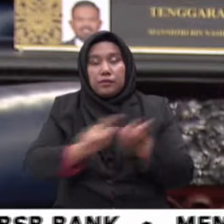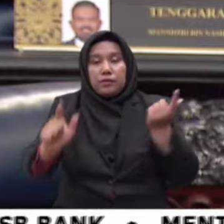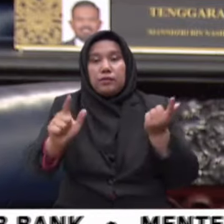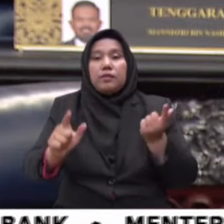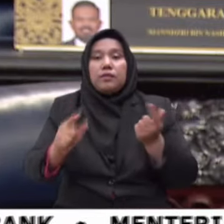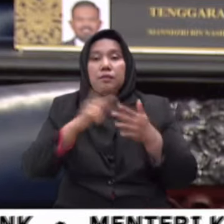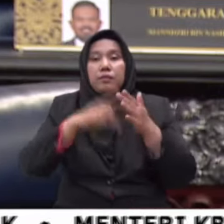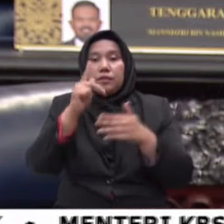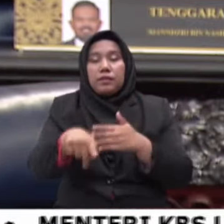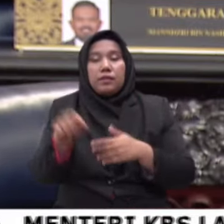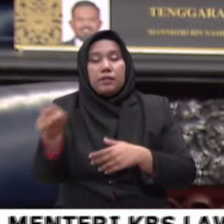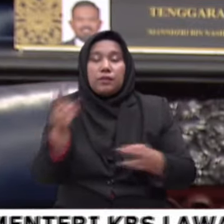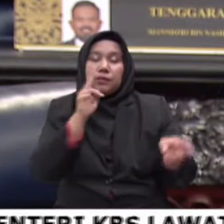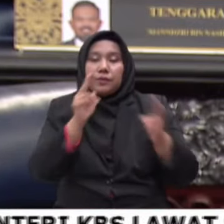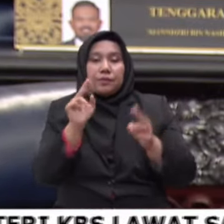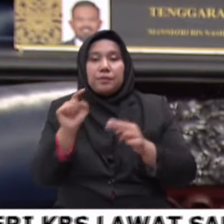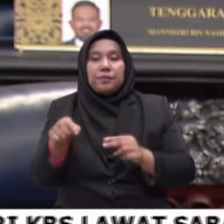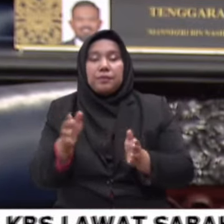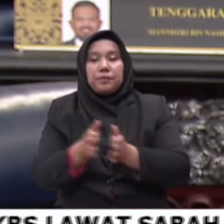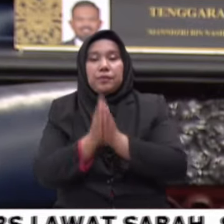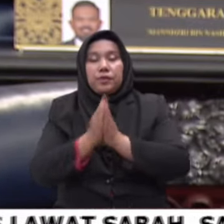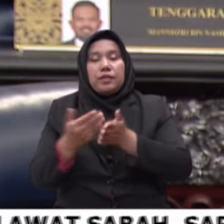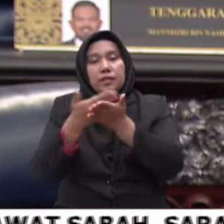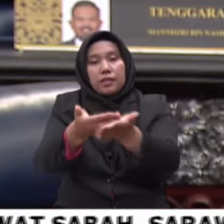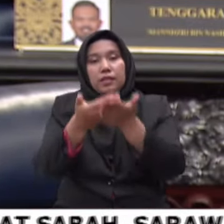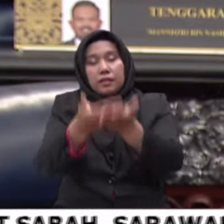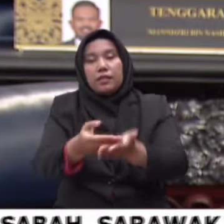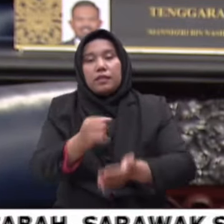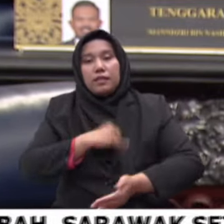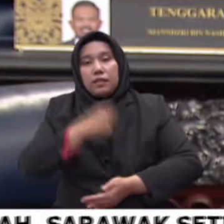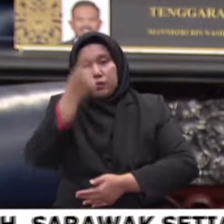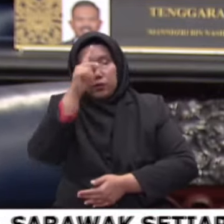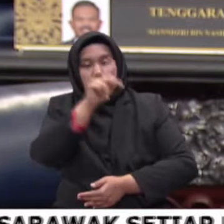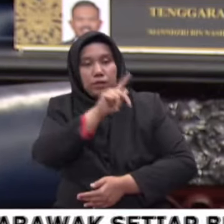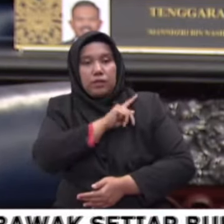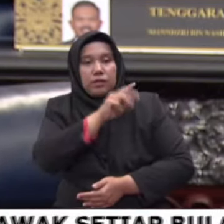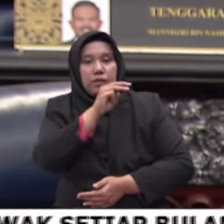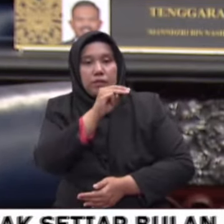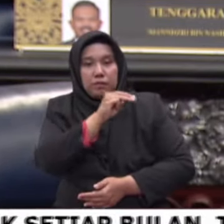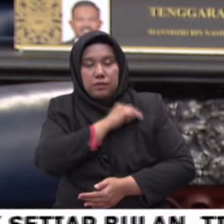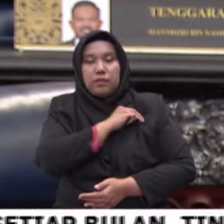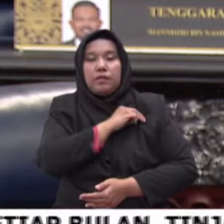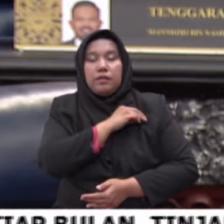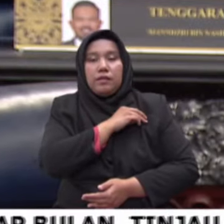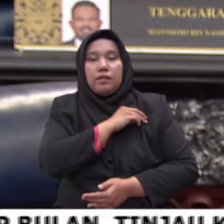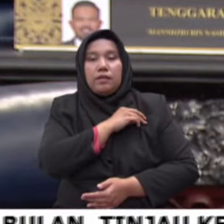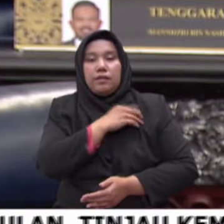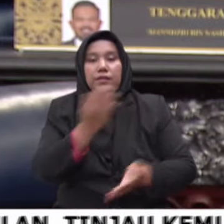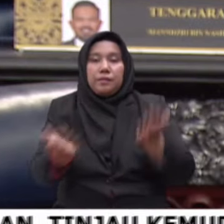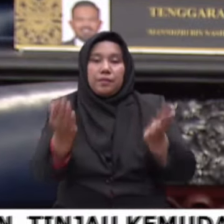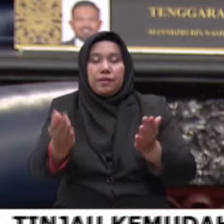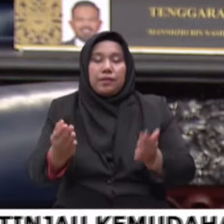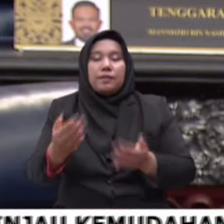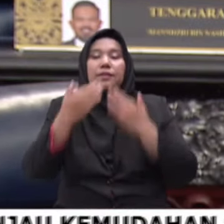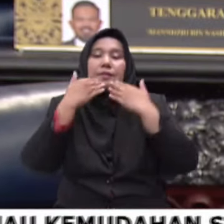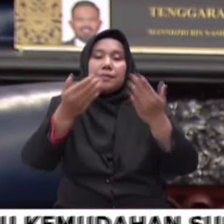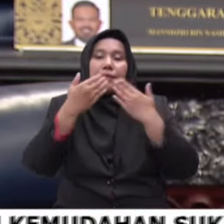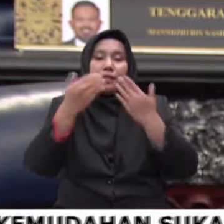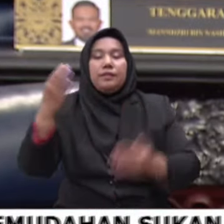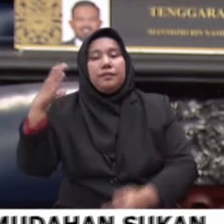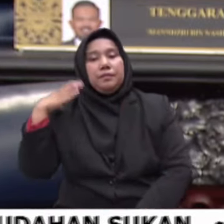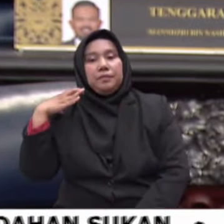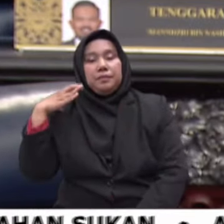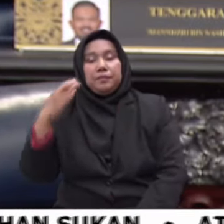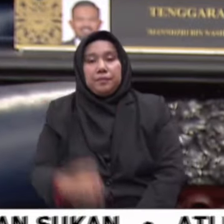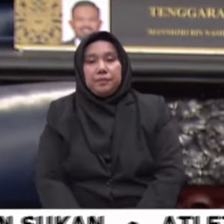saja ucapan dan juga permohonan dan cadangan-cadangan saya kepada Kementerian Kuskop untuk dipertimbangkan. Sekian terima kasih tuan pengerusi.